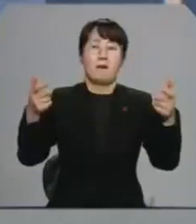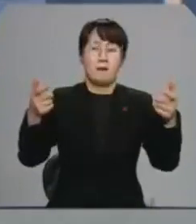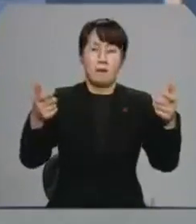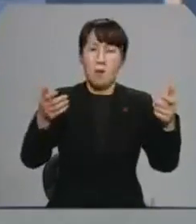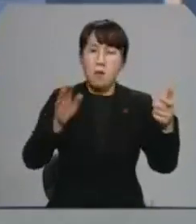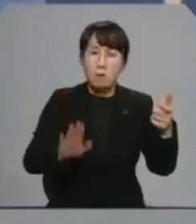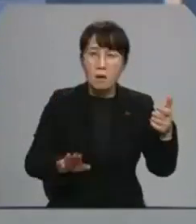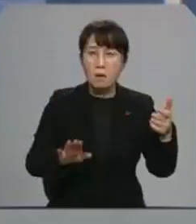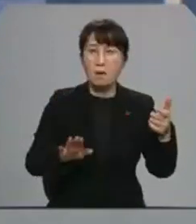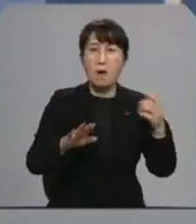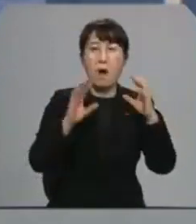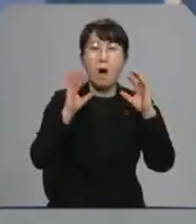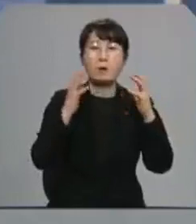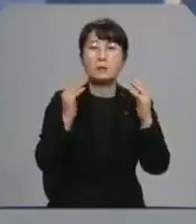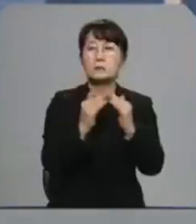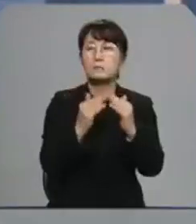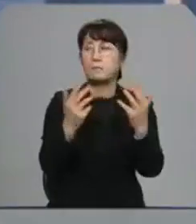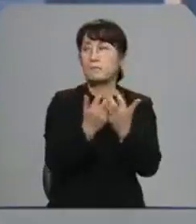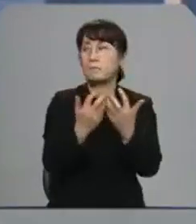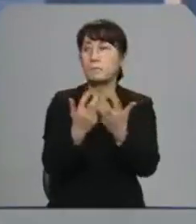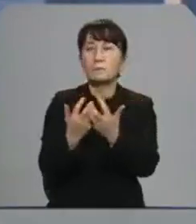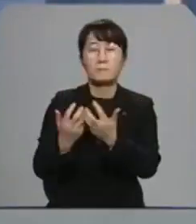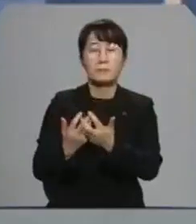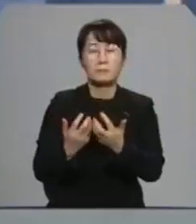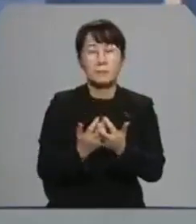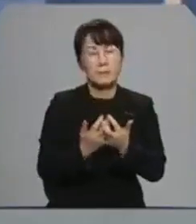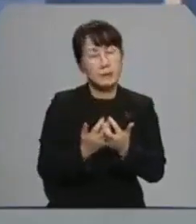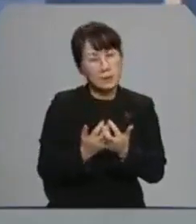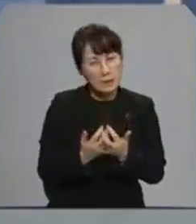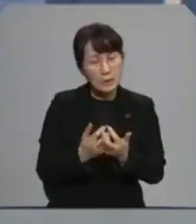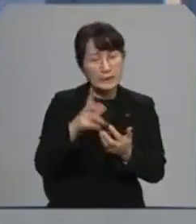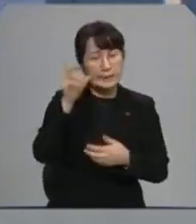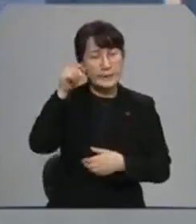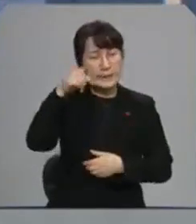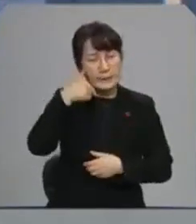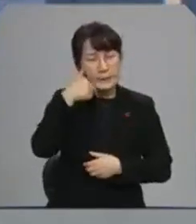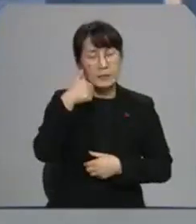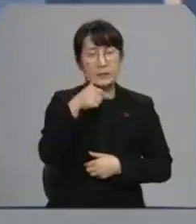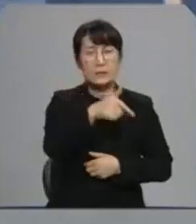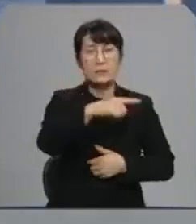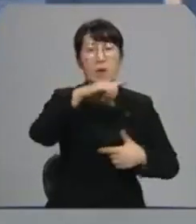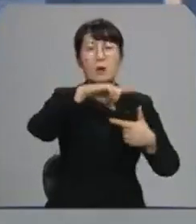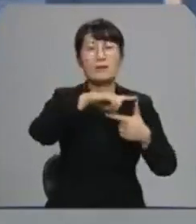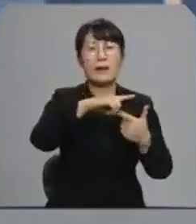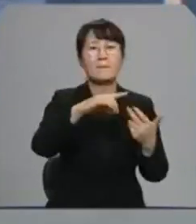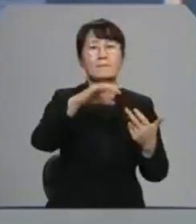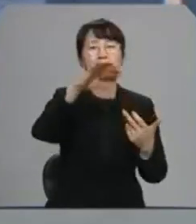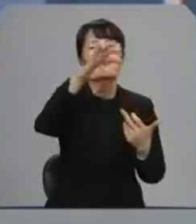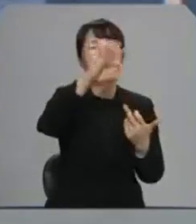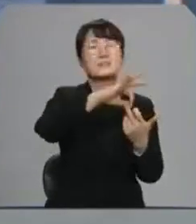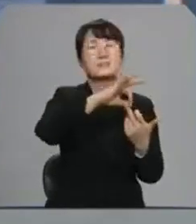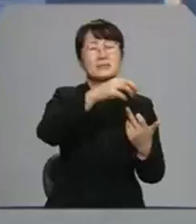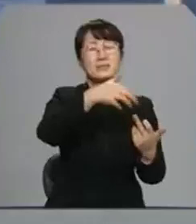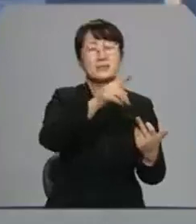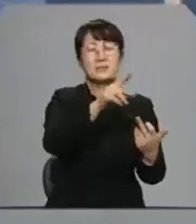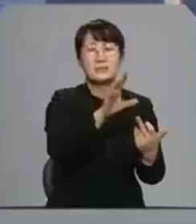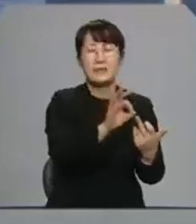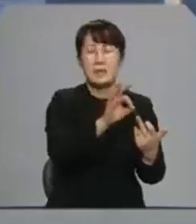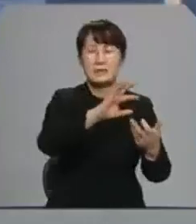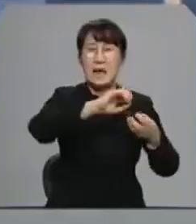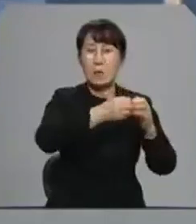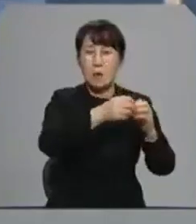이들을 수용할 어린이집이 크게 부족해 경남 창녕까지 원정 등원을 하고 있는 실정입니다. 신주연